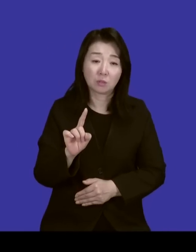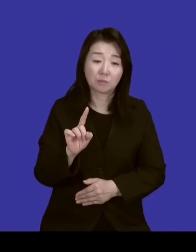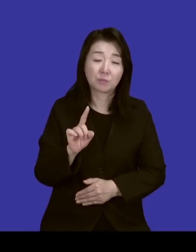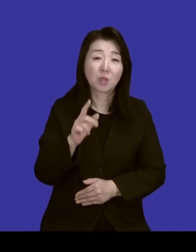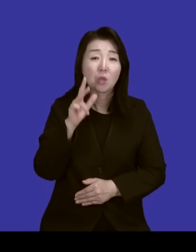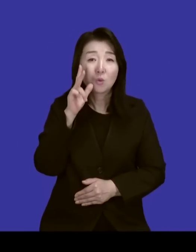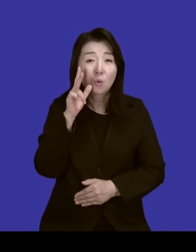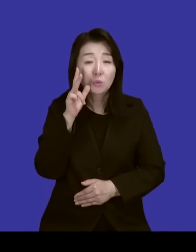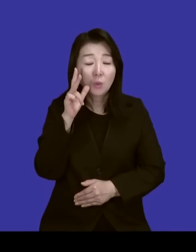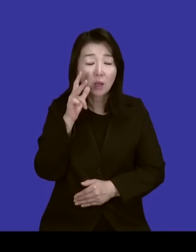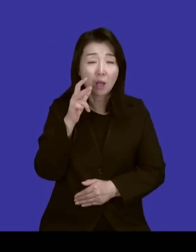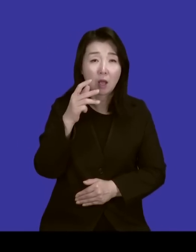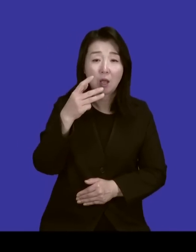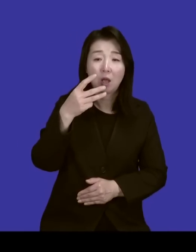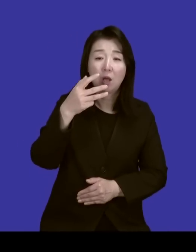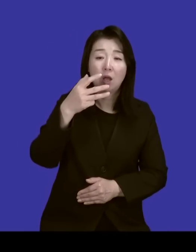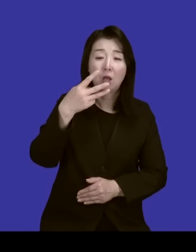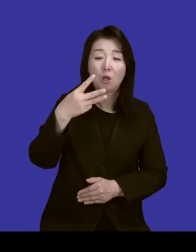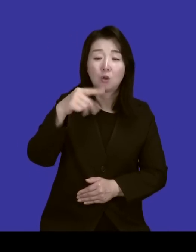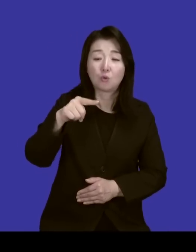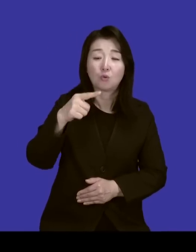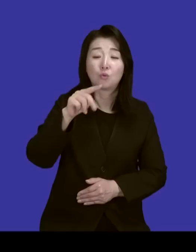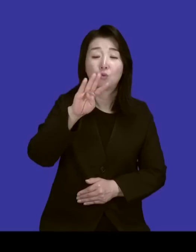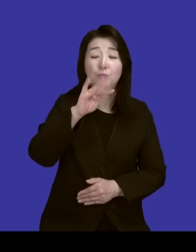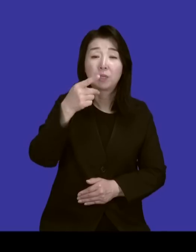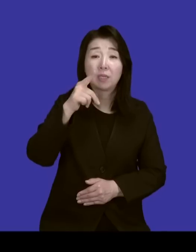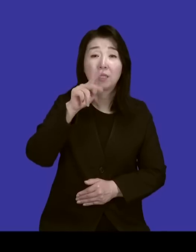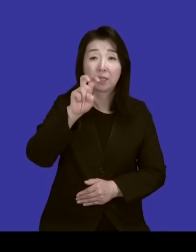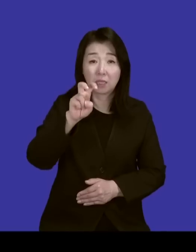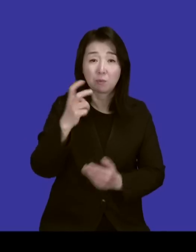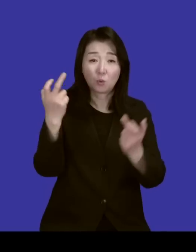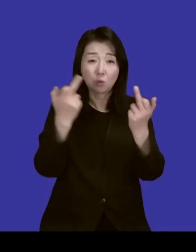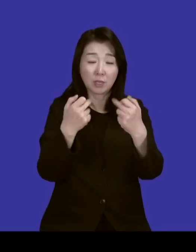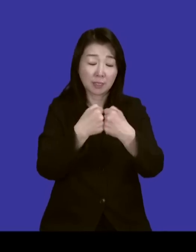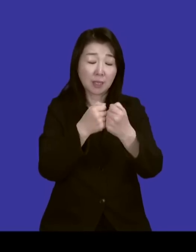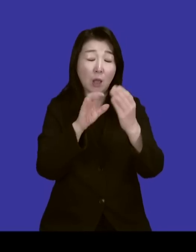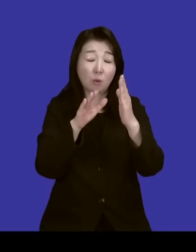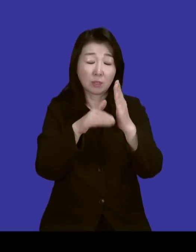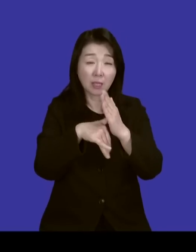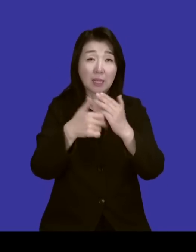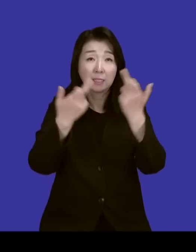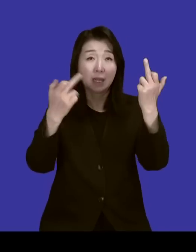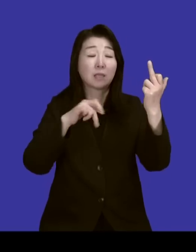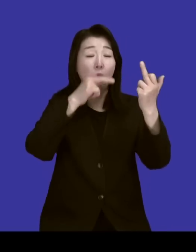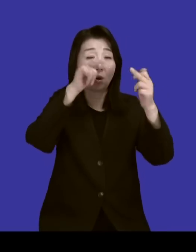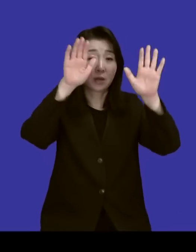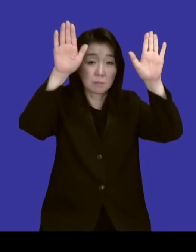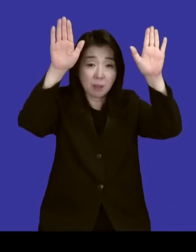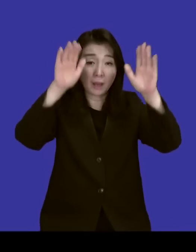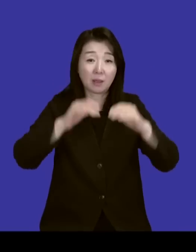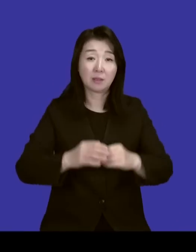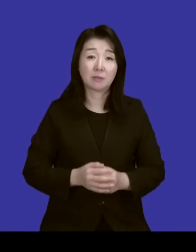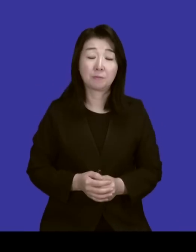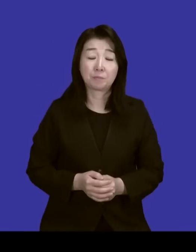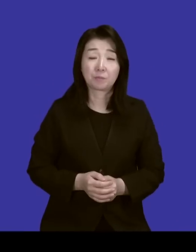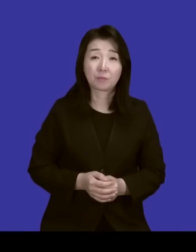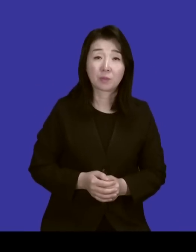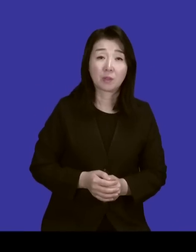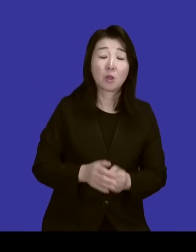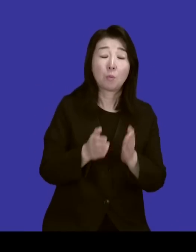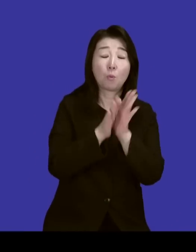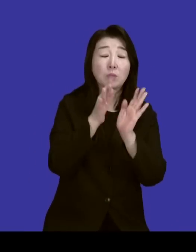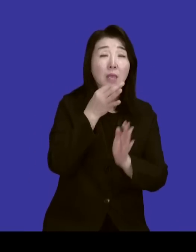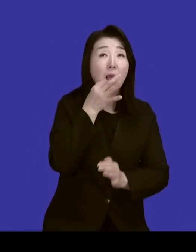골짜기에서 싸움을 할 때 산에 올라가서 손 들고 기도했거든요. 모세, 아론, 훌. 근데 모세하고 아론은